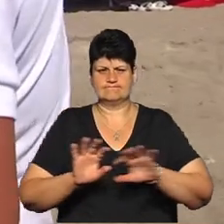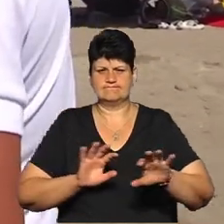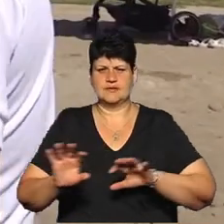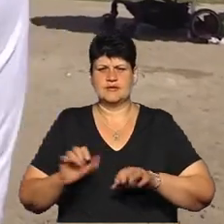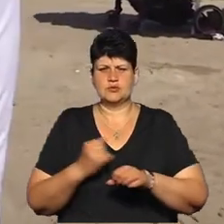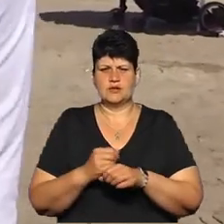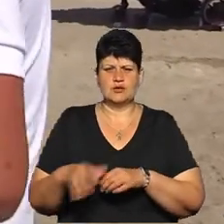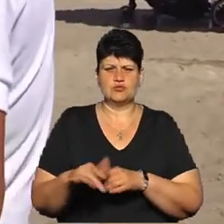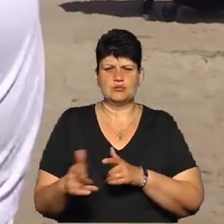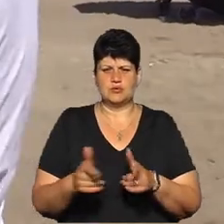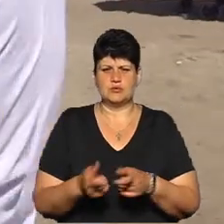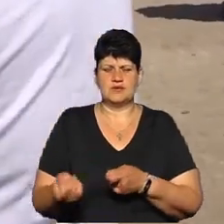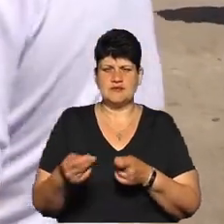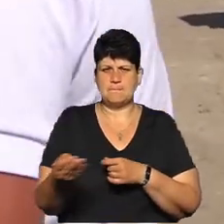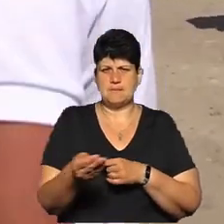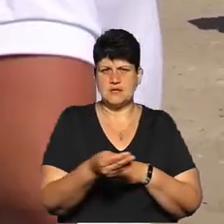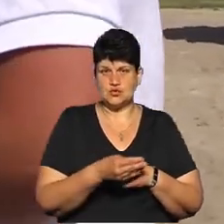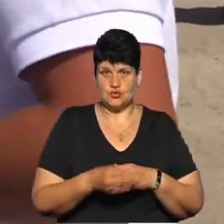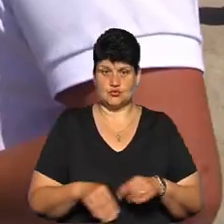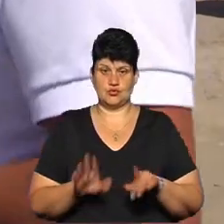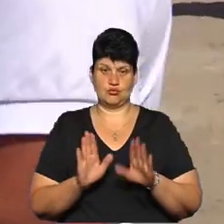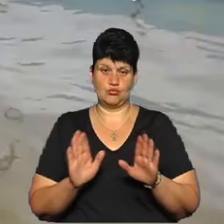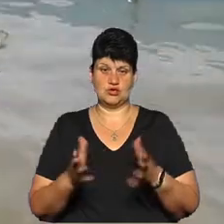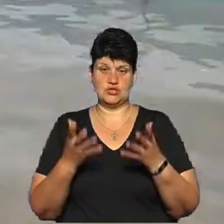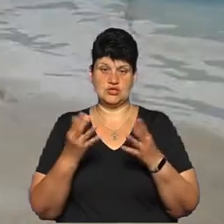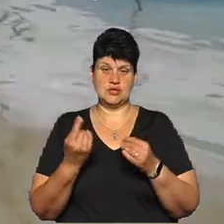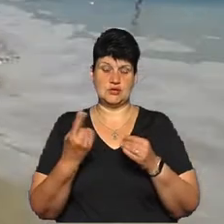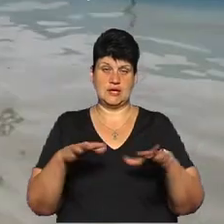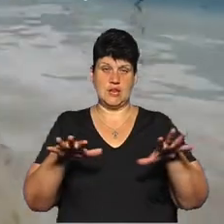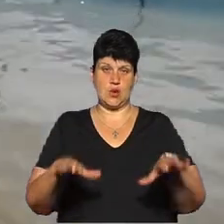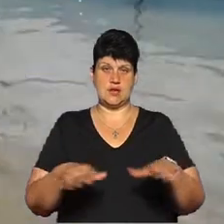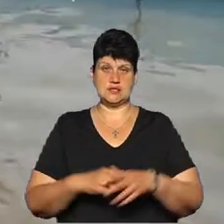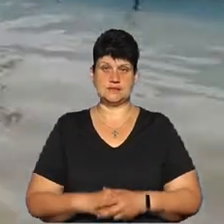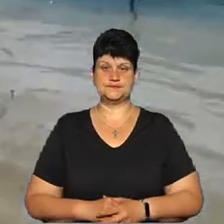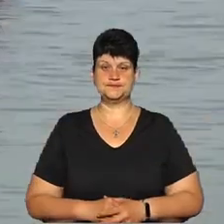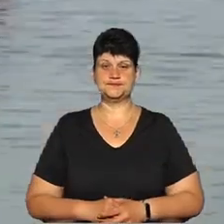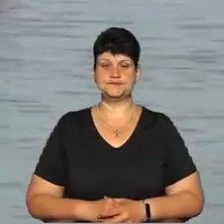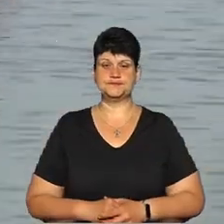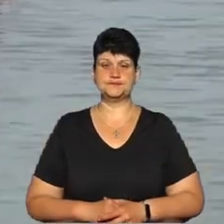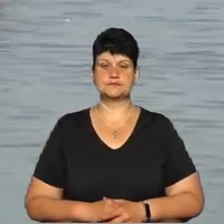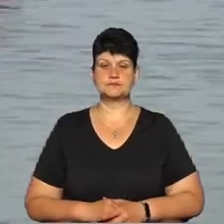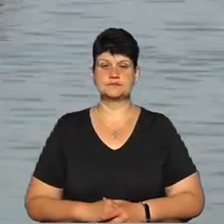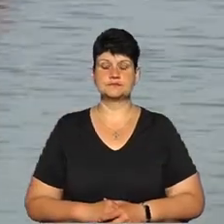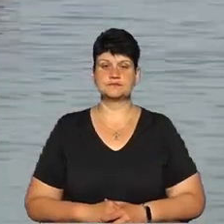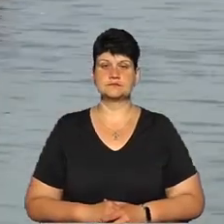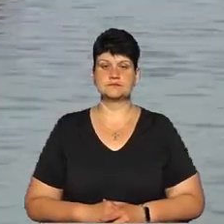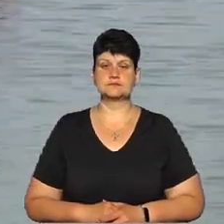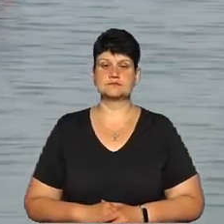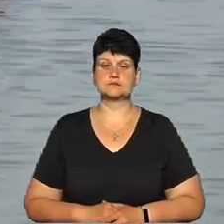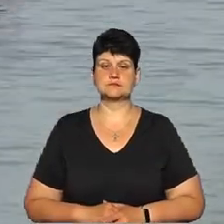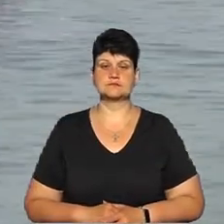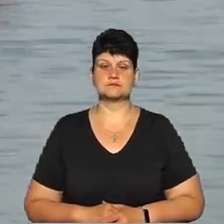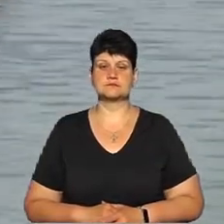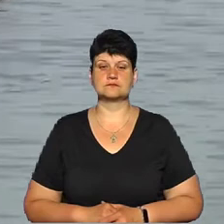підготовку. Зараз завеземо пісочок і також буде ще одна гарна локація. Діана Ярошенко, Оксана Галіяш. Новини на Суспільному.